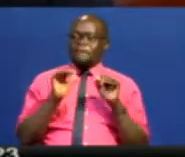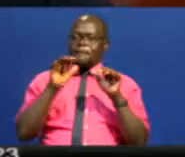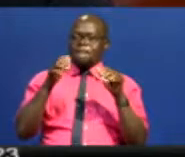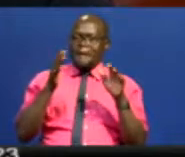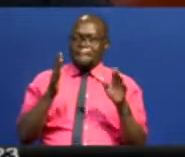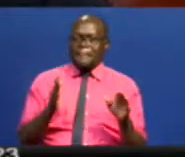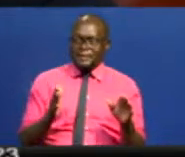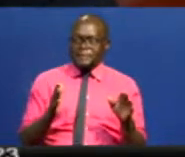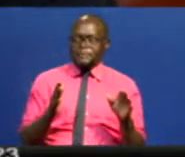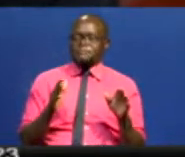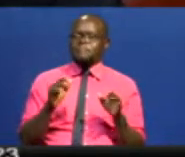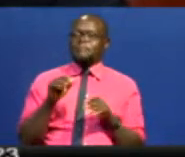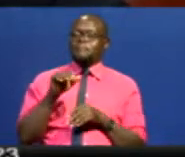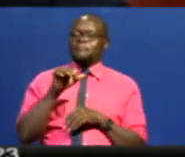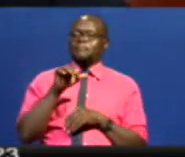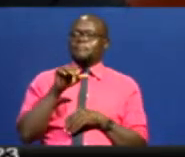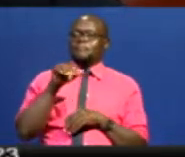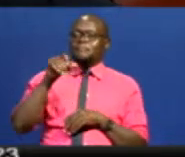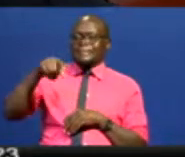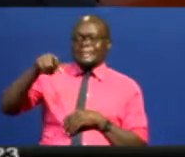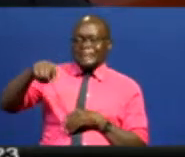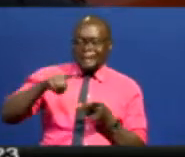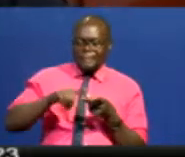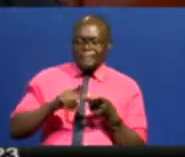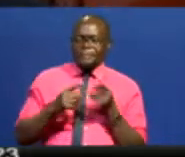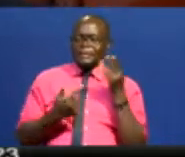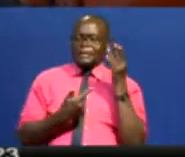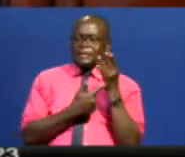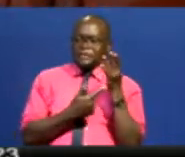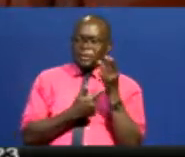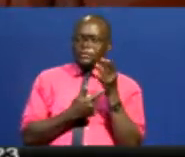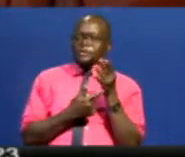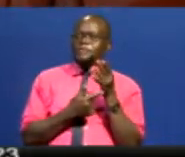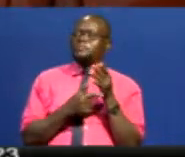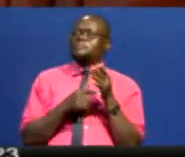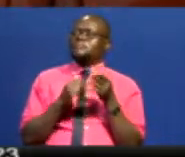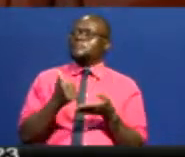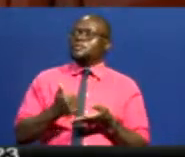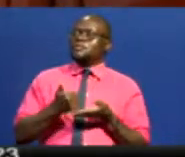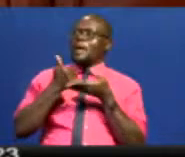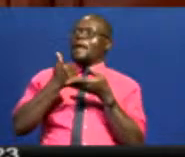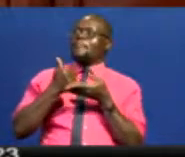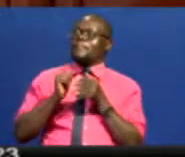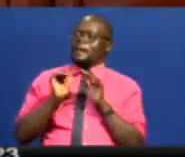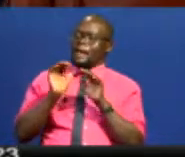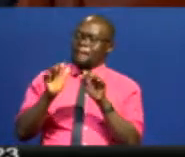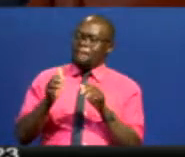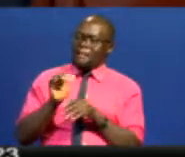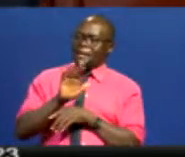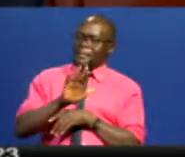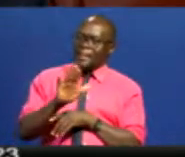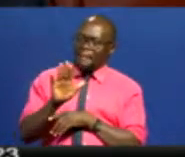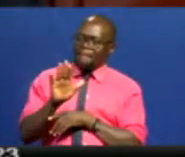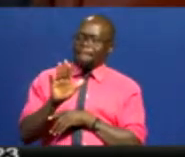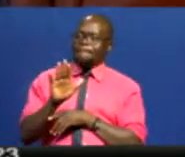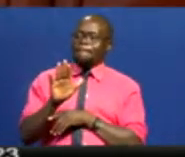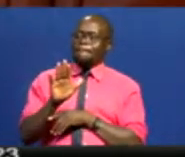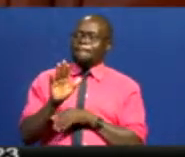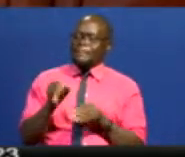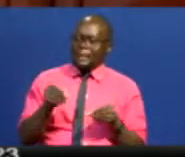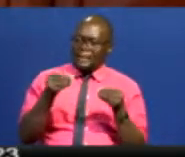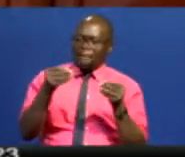wetu mbegu, tukawapa teknolojia nzuri ya kuweza kukuza mazao yao shambani,